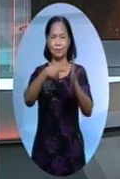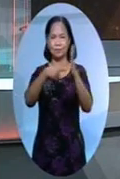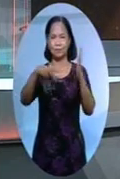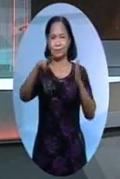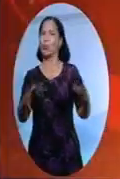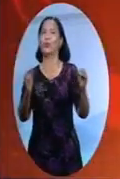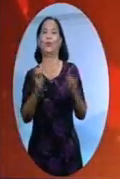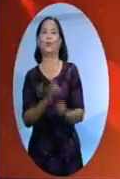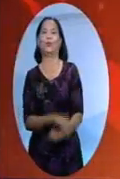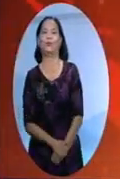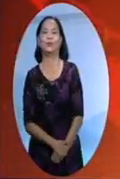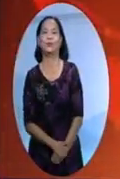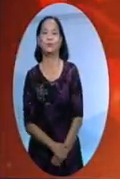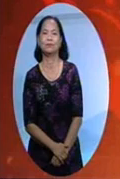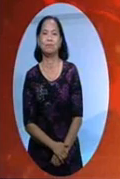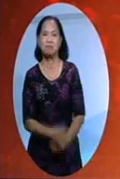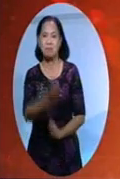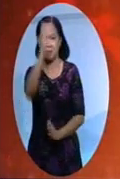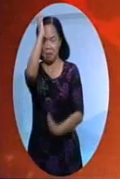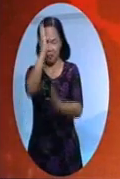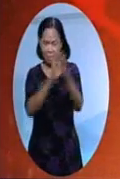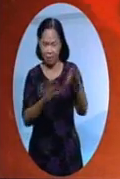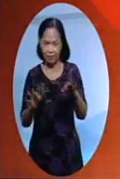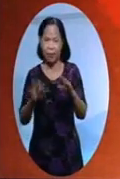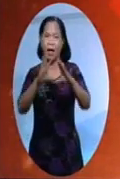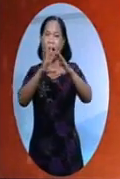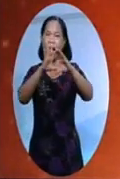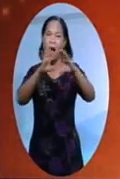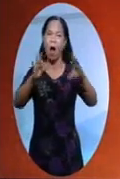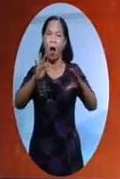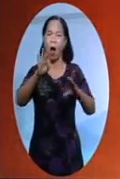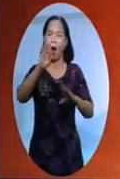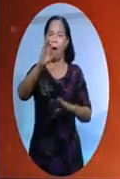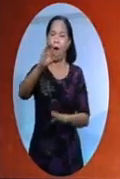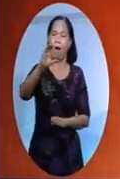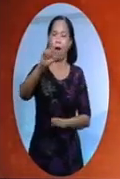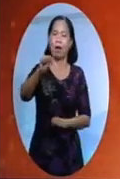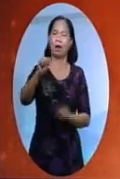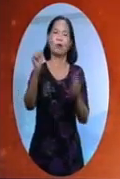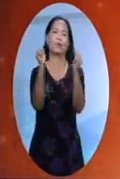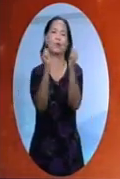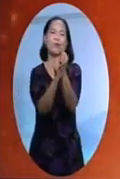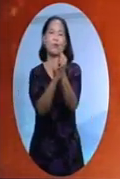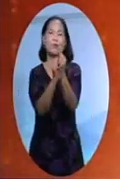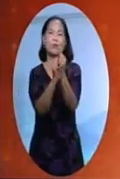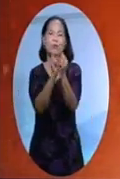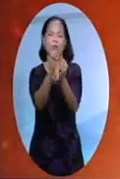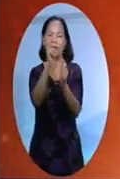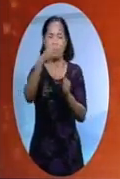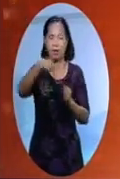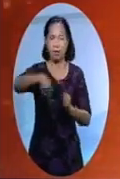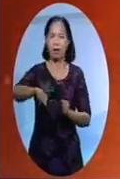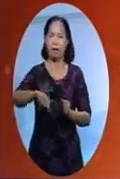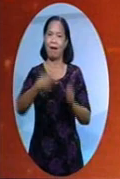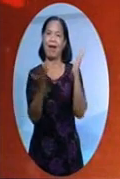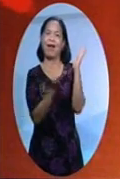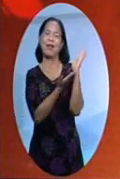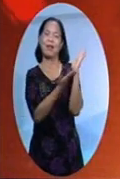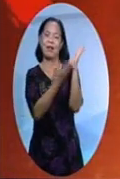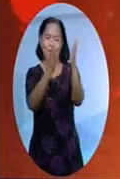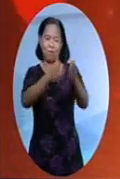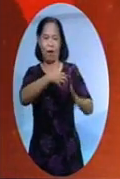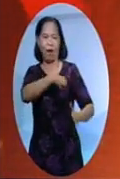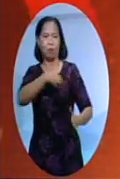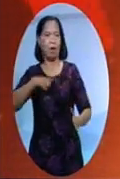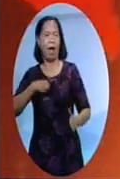sau. Tại Thành phố Hồ Chí Minh, công ty Vietcast phối hợp cùng VNPT Thành phố Hồ Chí Minh giới thiệu mô hình phòng khám đa khoa không